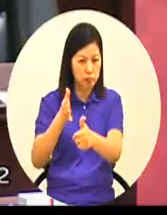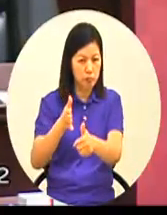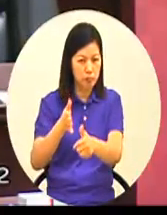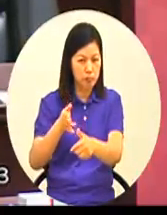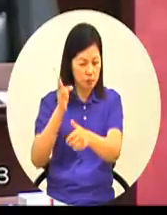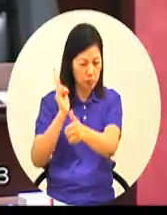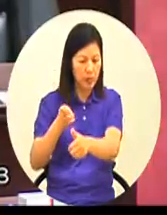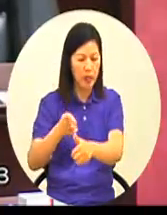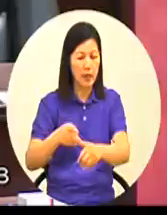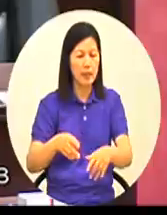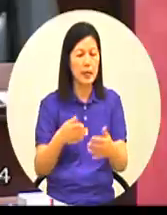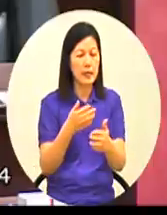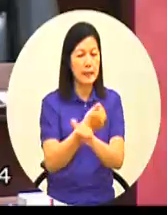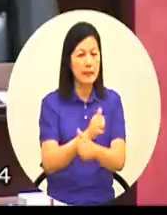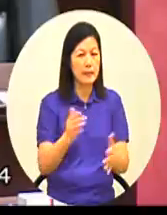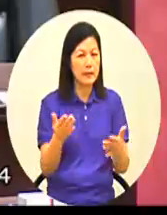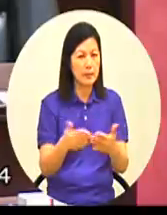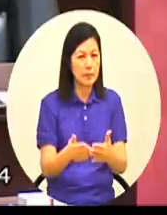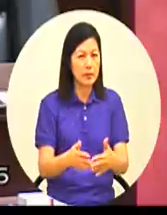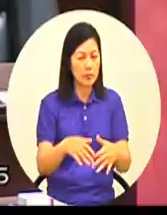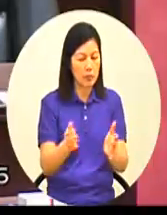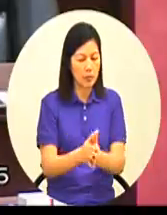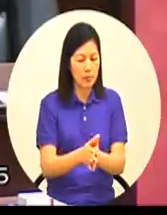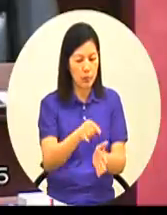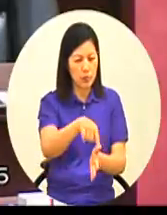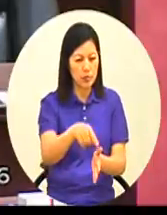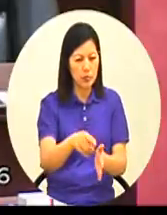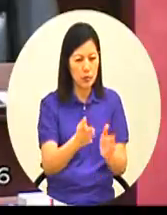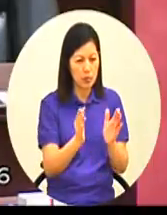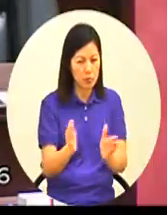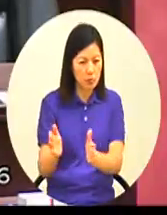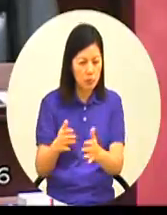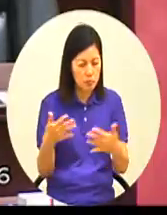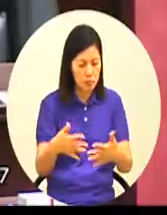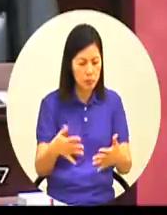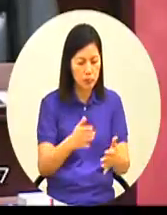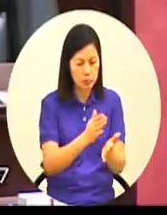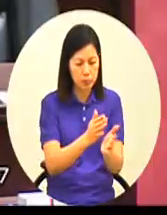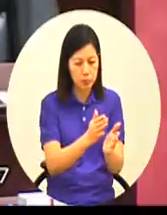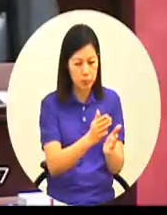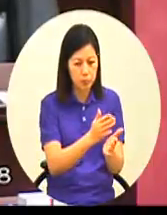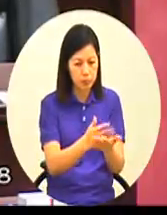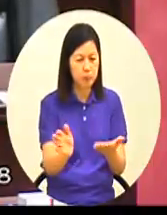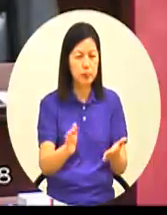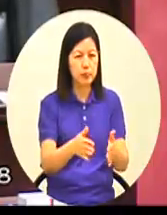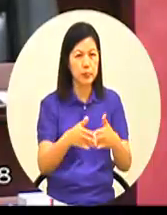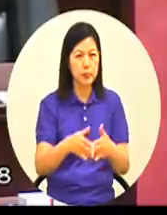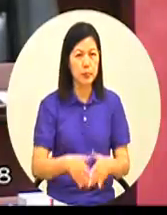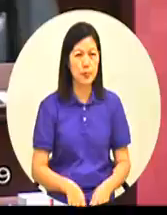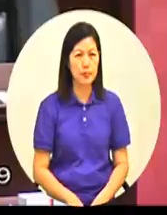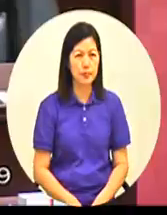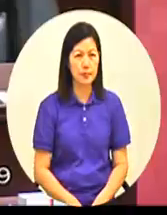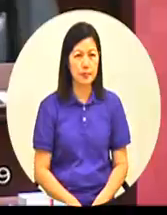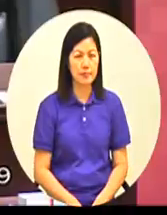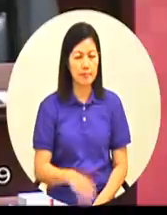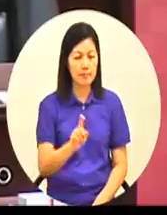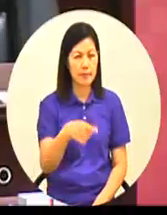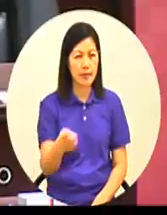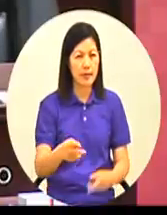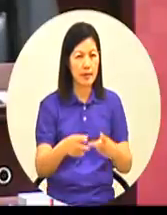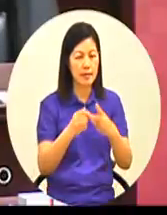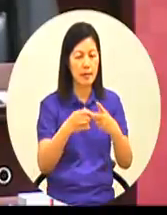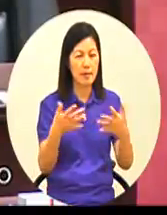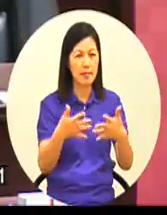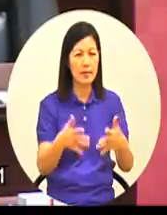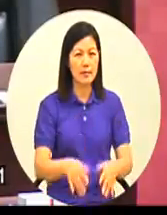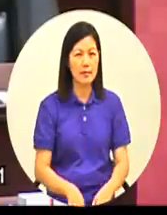全序部要认真的回答这个问题。好，这是以上 我希望我们人事处能够做的一件事情。那接下来第二个问题